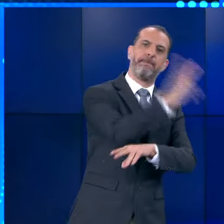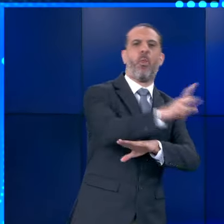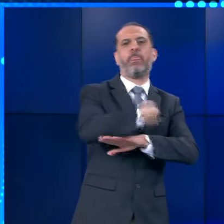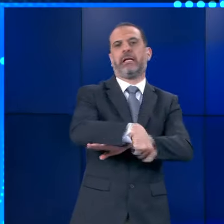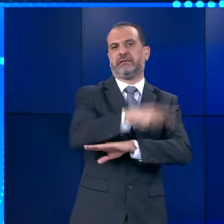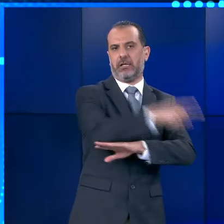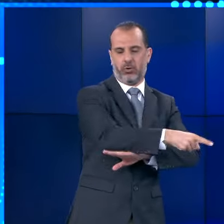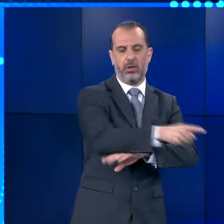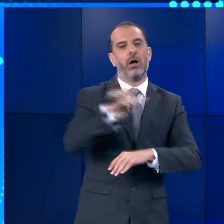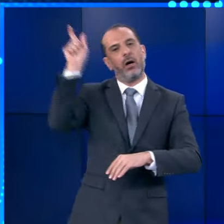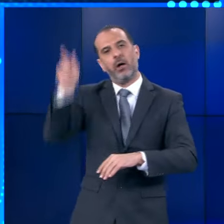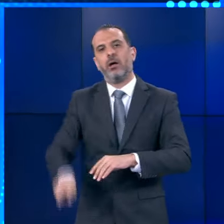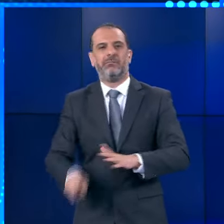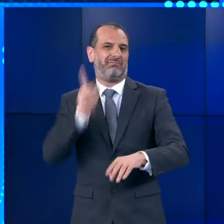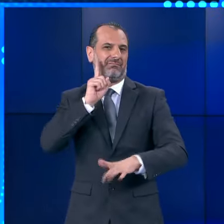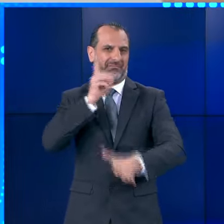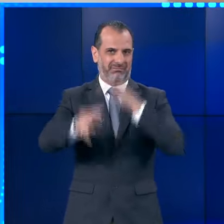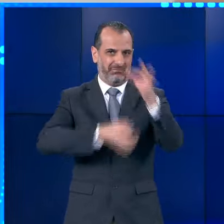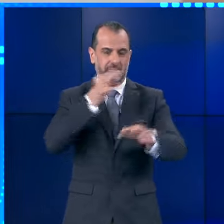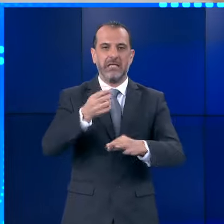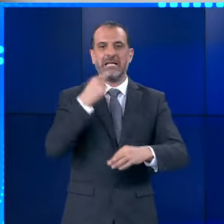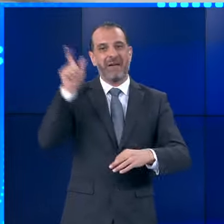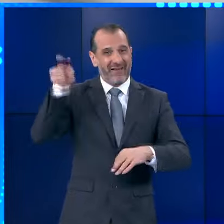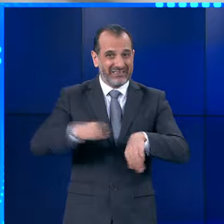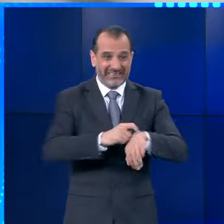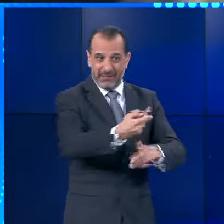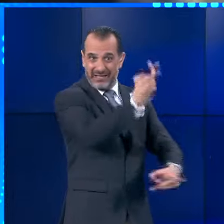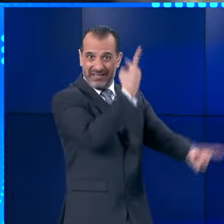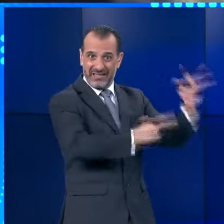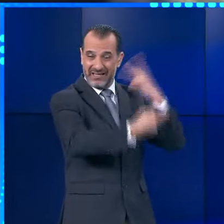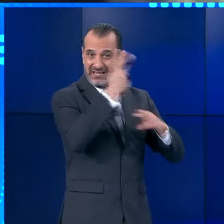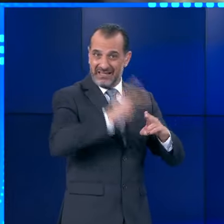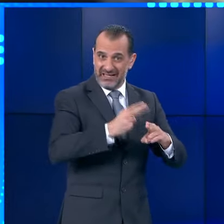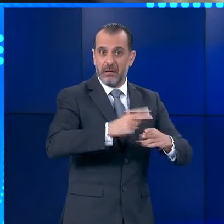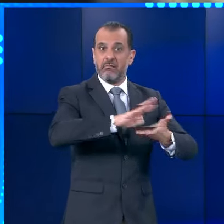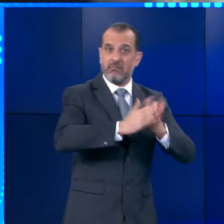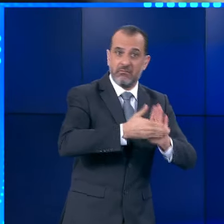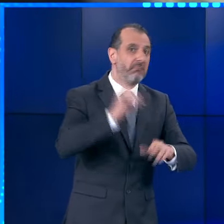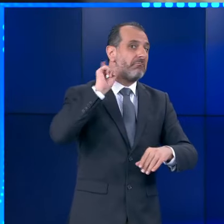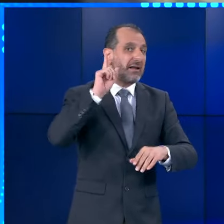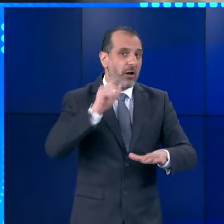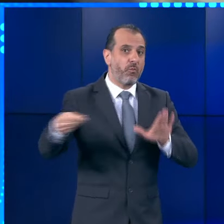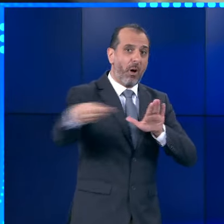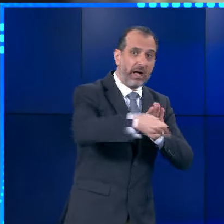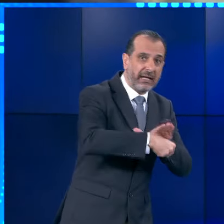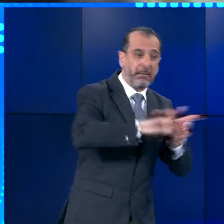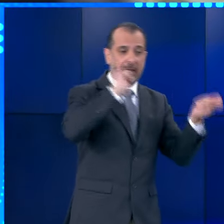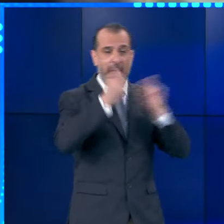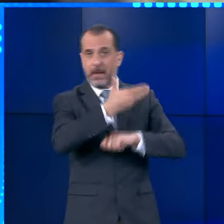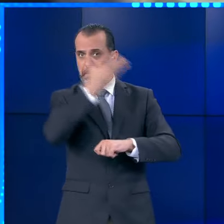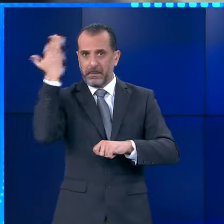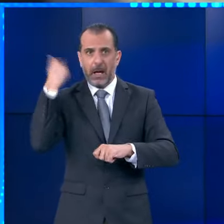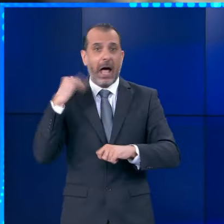Καταρίνα, η ανακοίνωση του ξεκινά αναφέροντας ότι δεν έχει ενημερωθεί επισήμως για την ποινική δίωξη σε βάρος του για εγκληματική οργάνωση και ξέπλυμα μαύρου χρήματος και ότι το έμαθε από τις